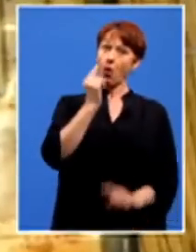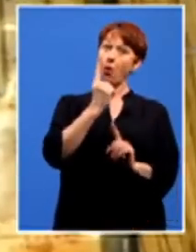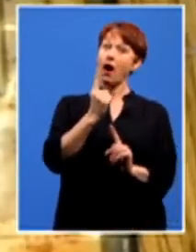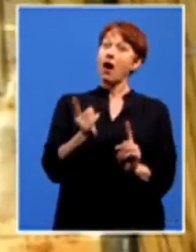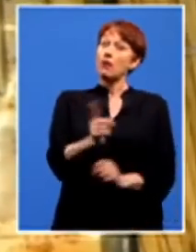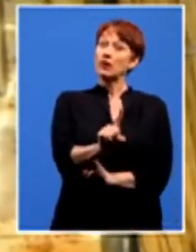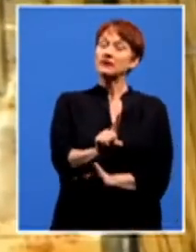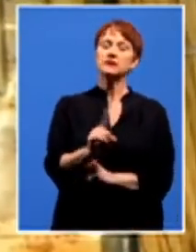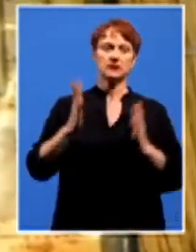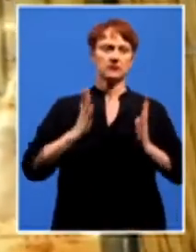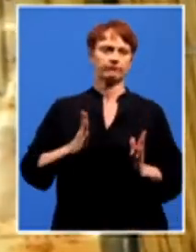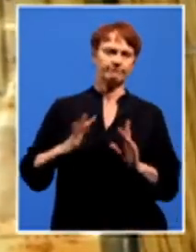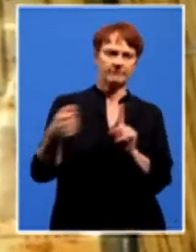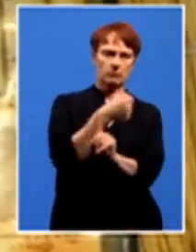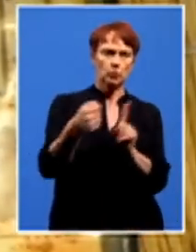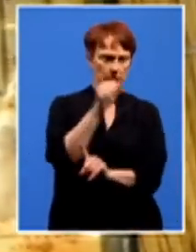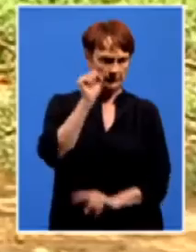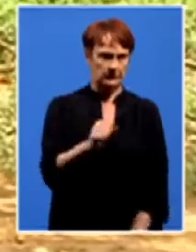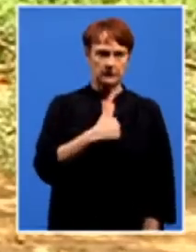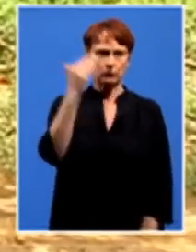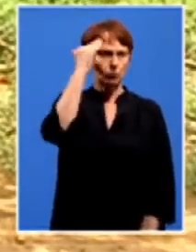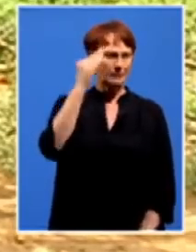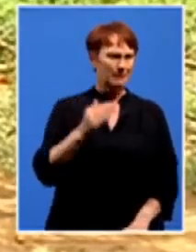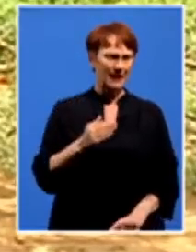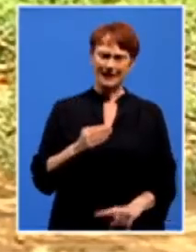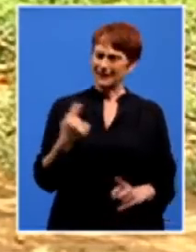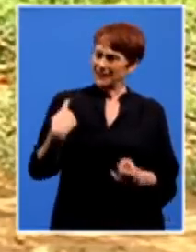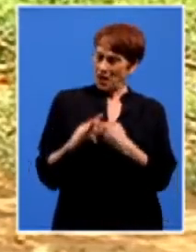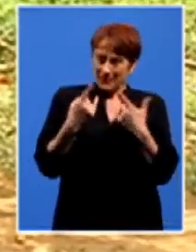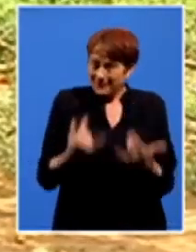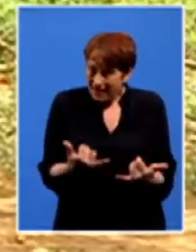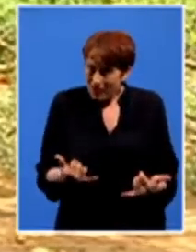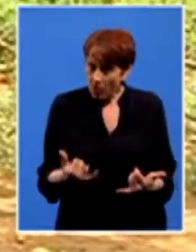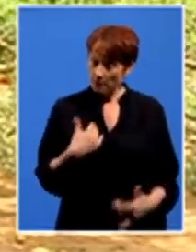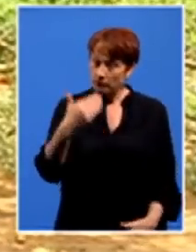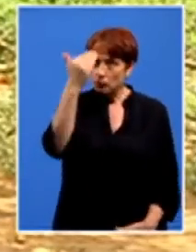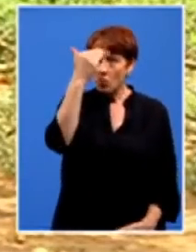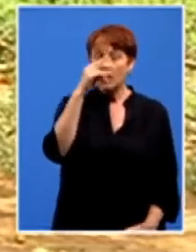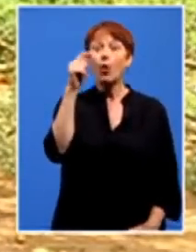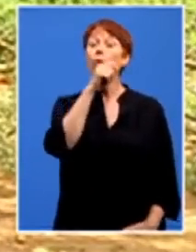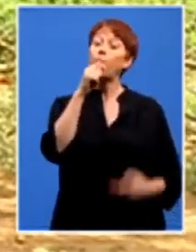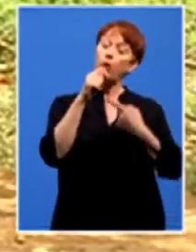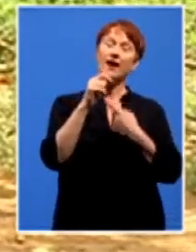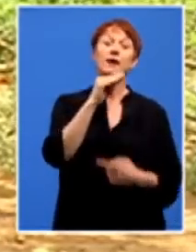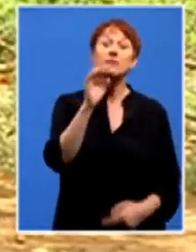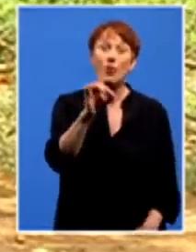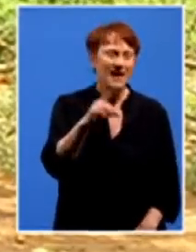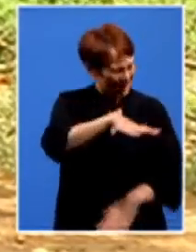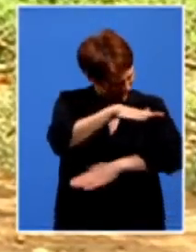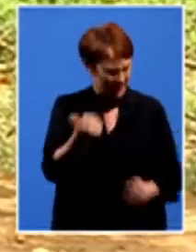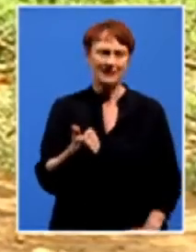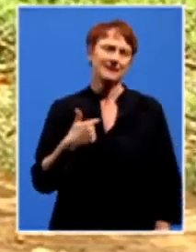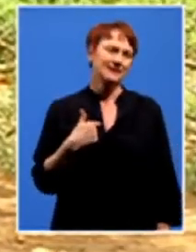lowa entswini a ni swi tivi. Ni vula kusukela na namuntlha na sweswi ku ta fikela sweswi a munhu loyi va ngo loyi